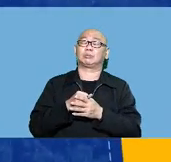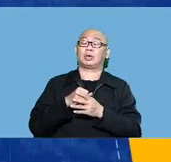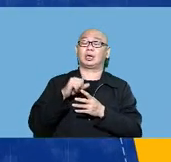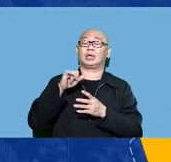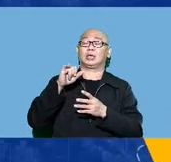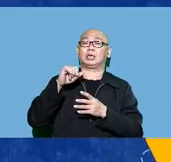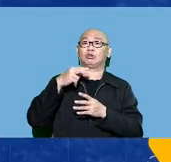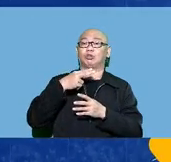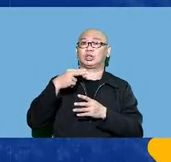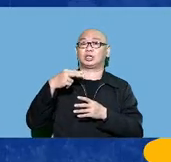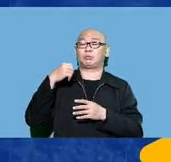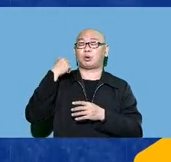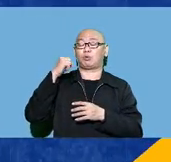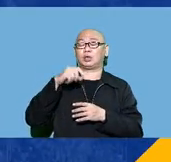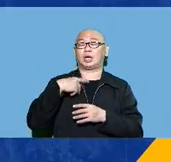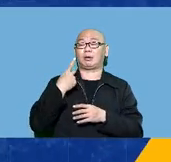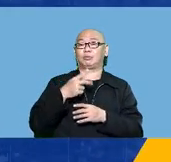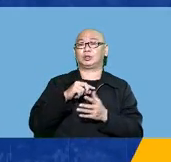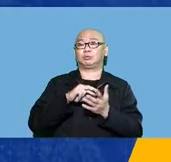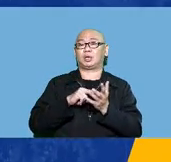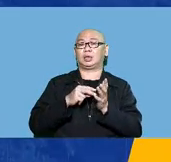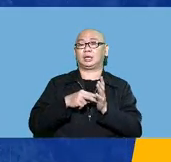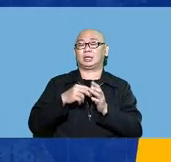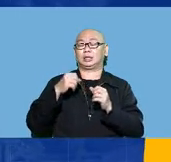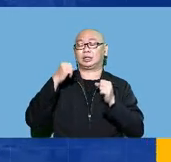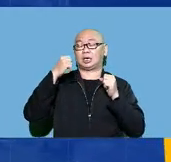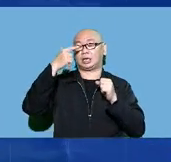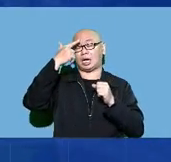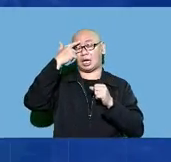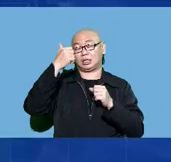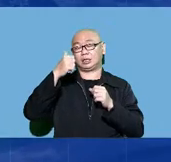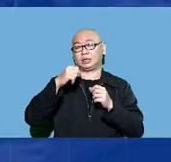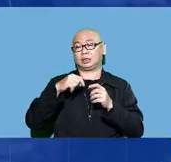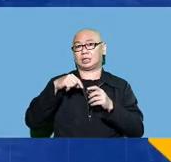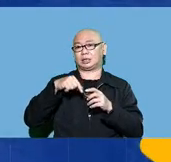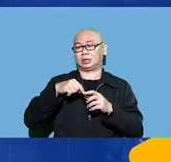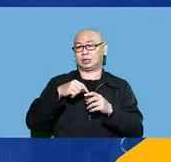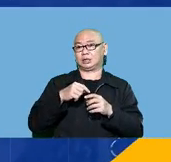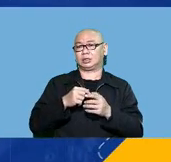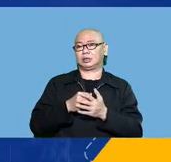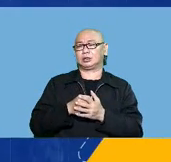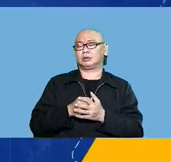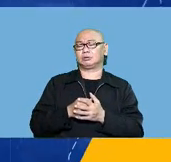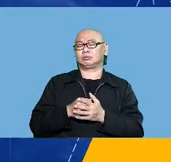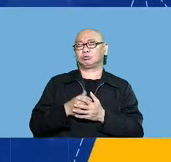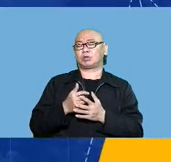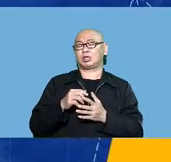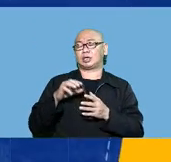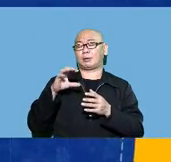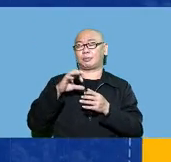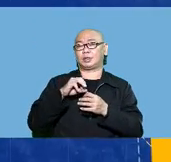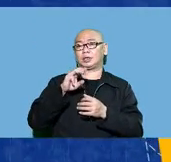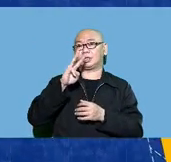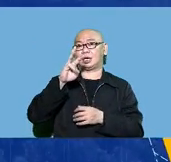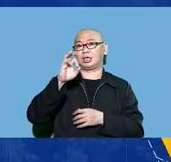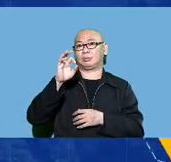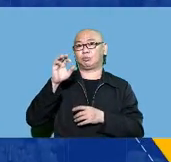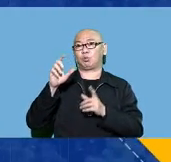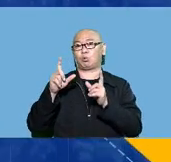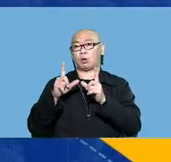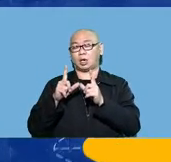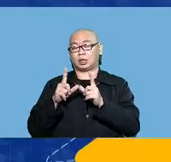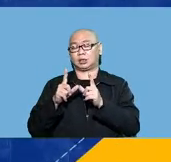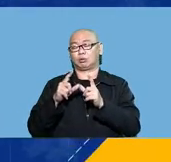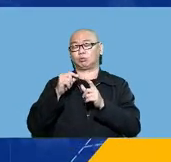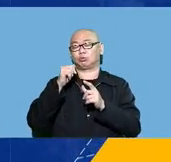kami sebagai tenaga ahli, saat ini kapasitas mikrohidro sudah mencapai 3.000 watt dan ini sudah